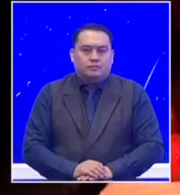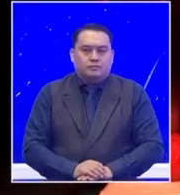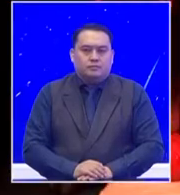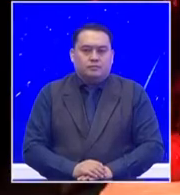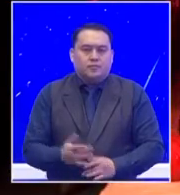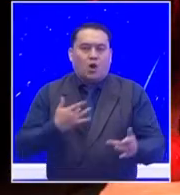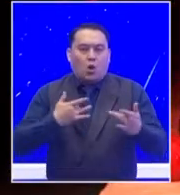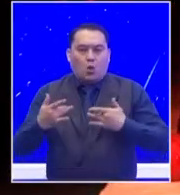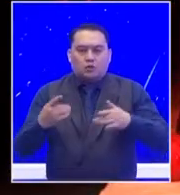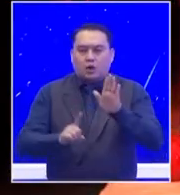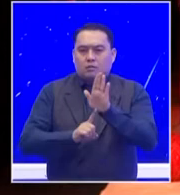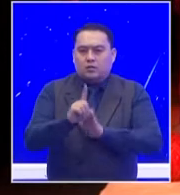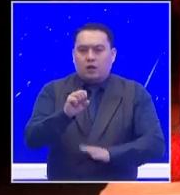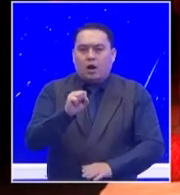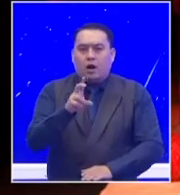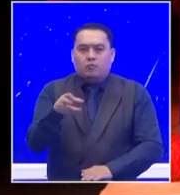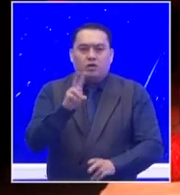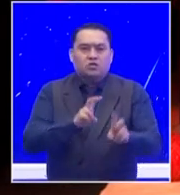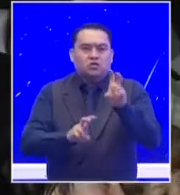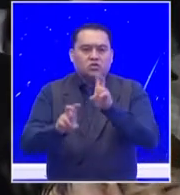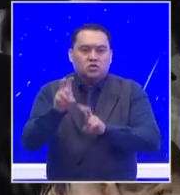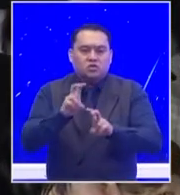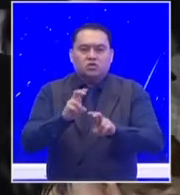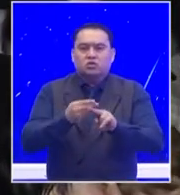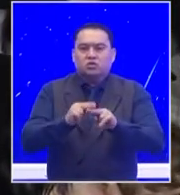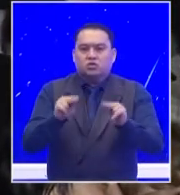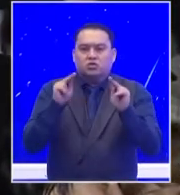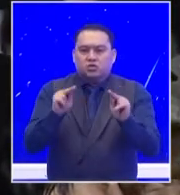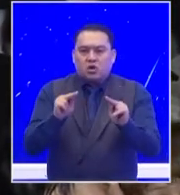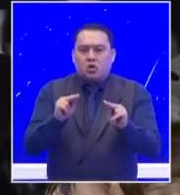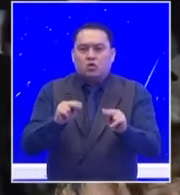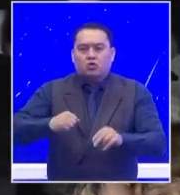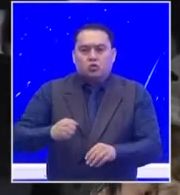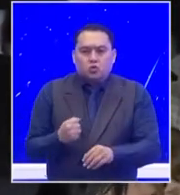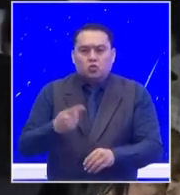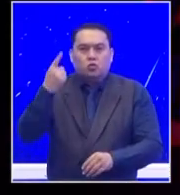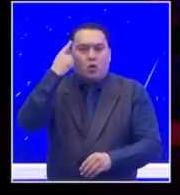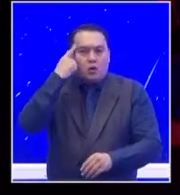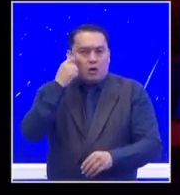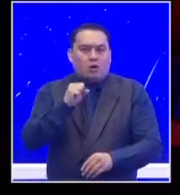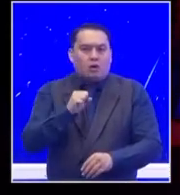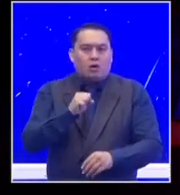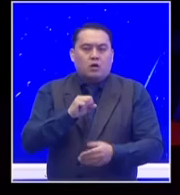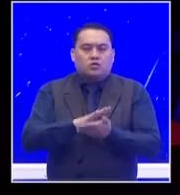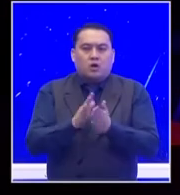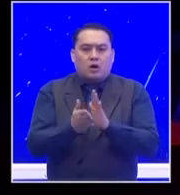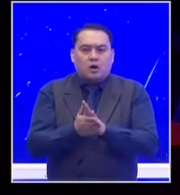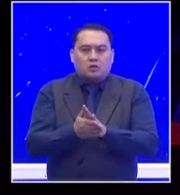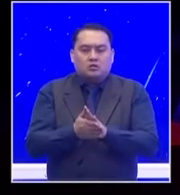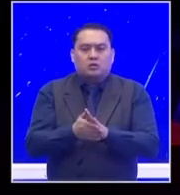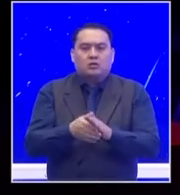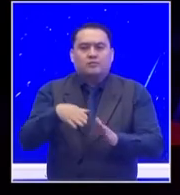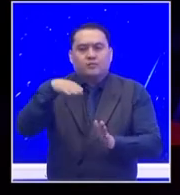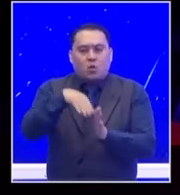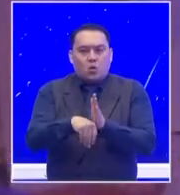Қойылым әубастана Абайдың шындық іздеп шарқыруымен басталады. Өзі дос көріп, шәкірт санап жүрген Айдардың жағдайына араша түседі.